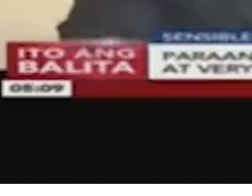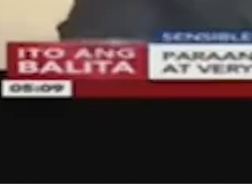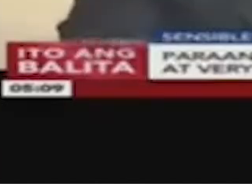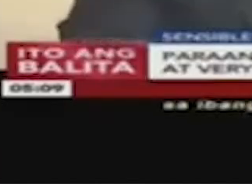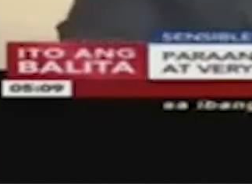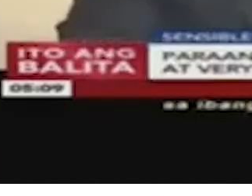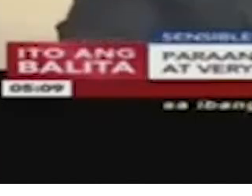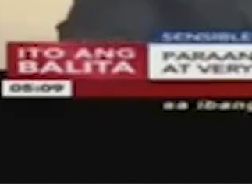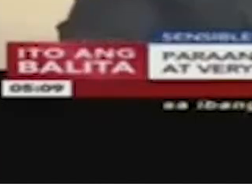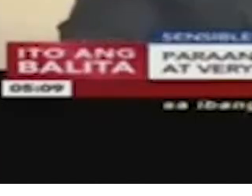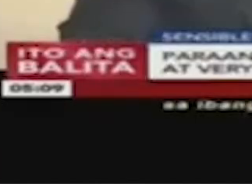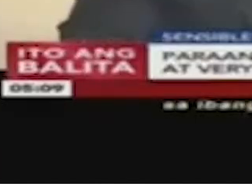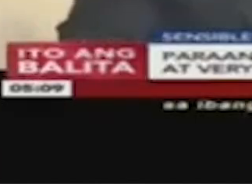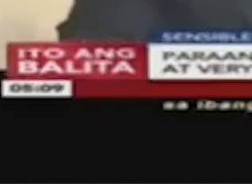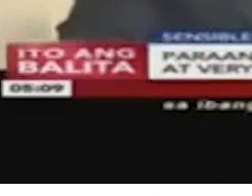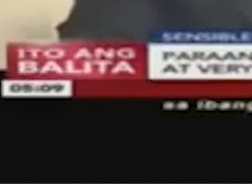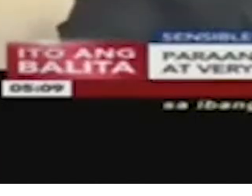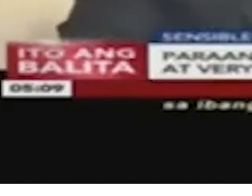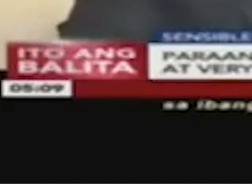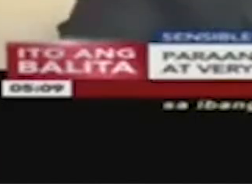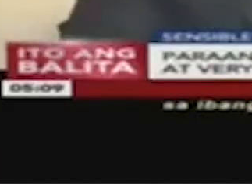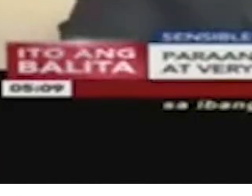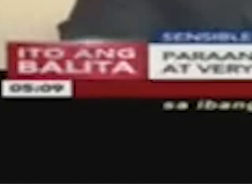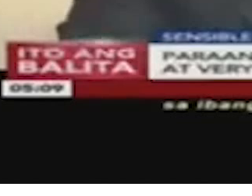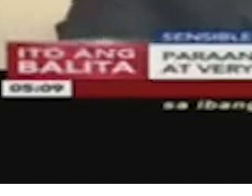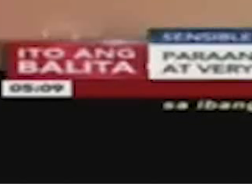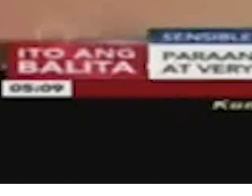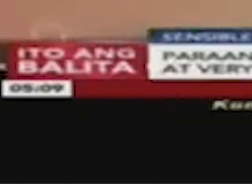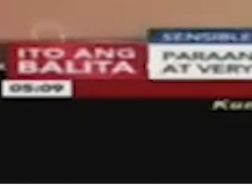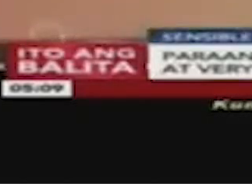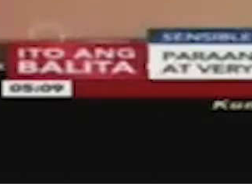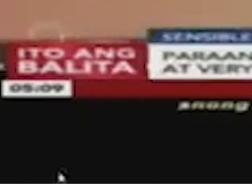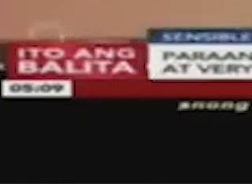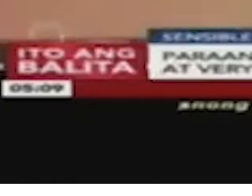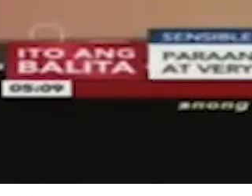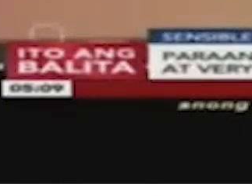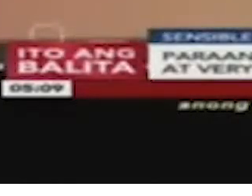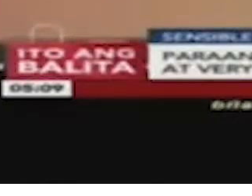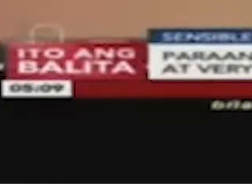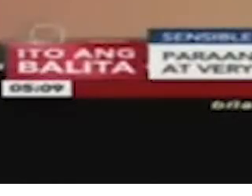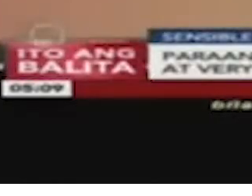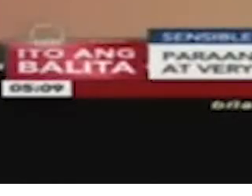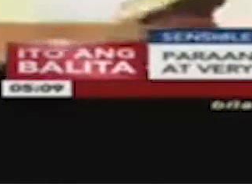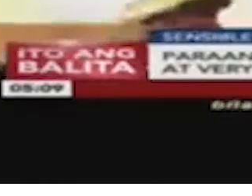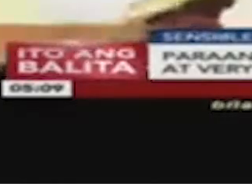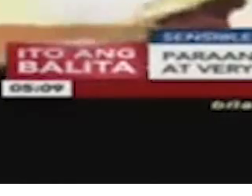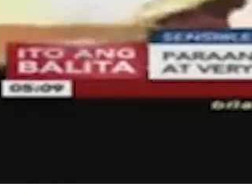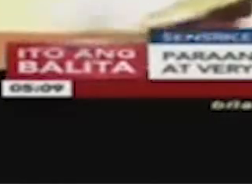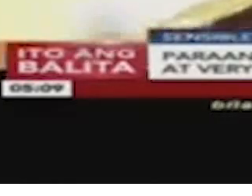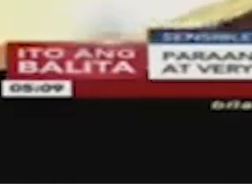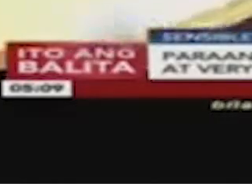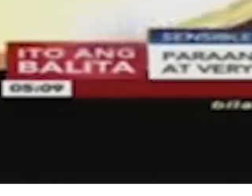isa nasa buhay, anong kwenta nung tinanggap mo siya bilang personal na tagapagligtas? Isa rin sa hinahangaan niya kay